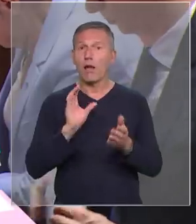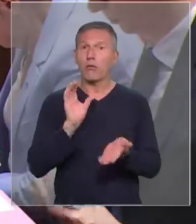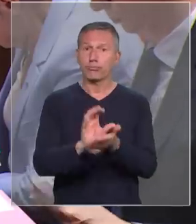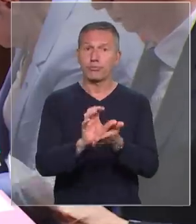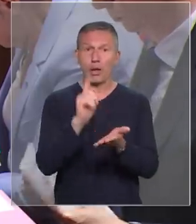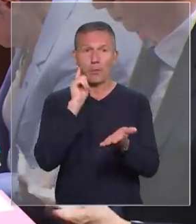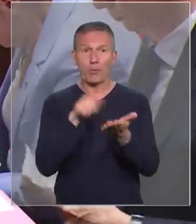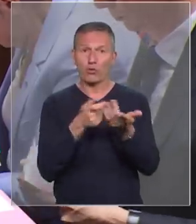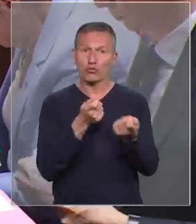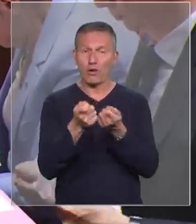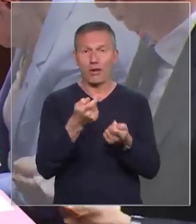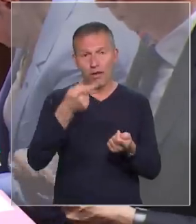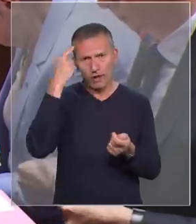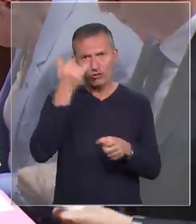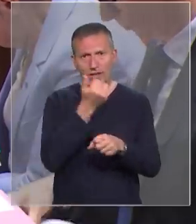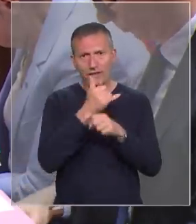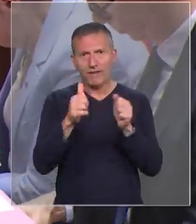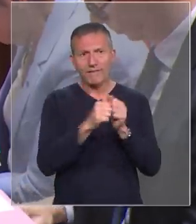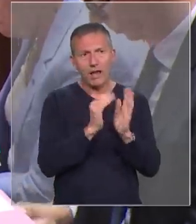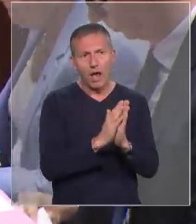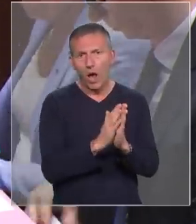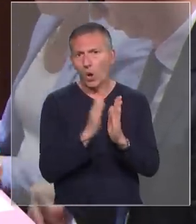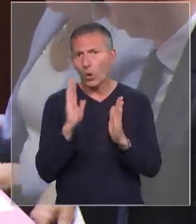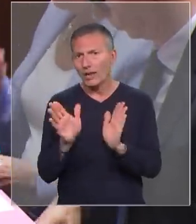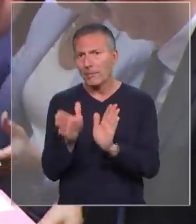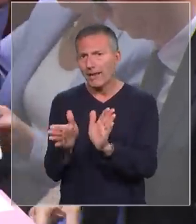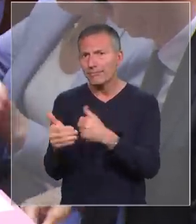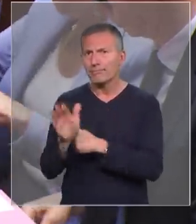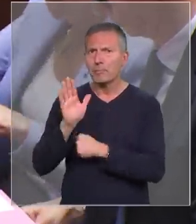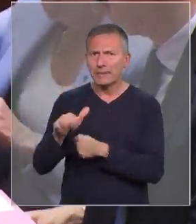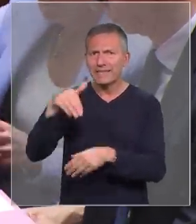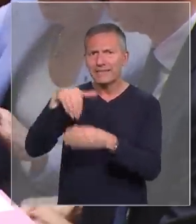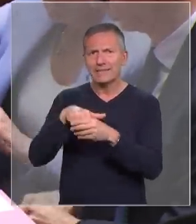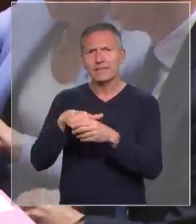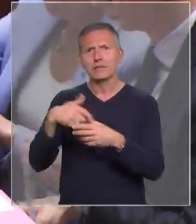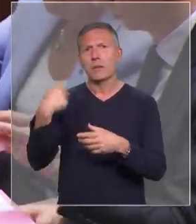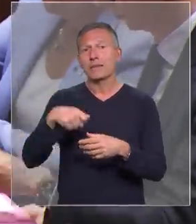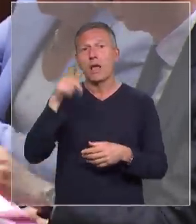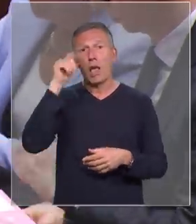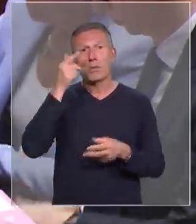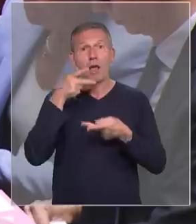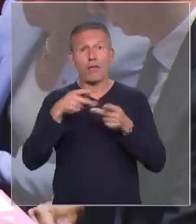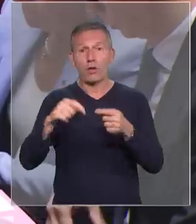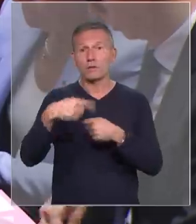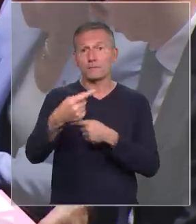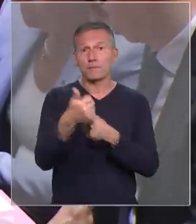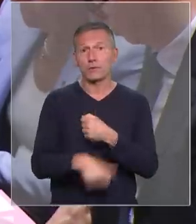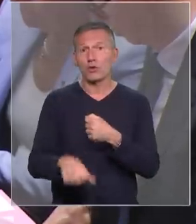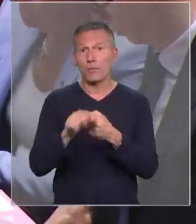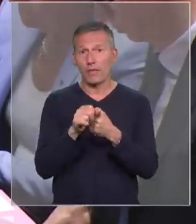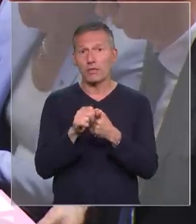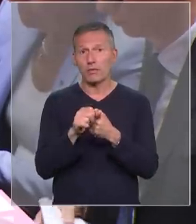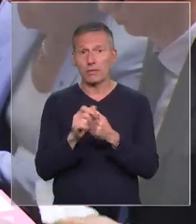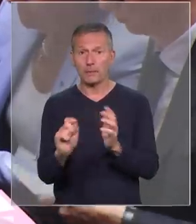l'arrivée de l'intelligence artificielle générative par un volet dédié que le président de la République annoncera la semaine prochaine, sans doute